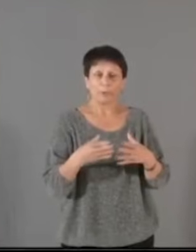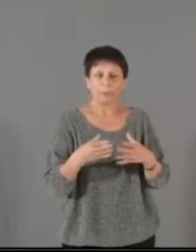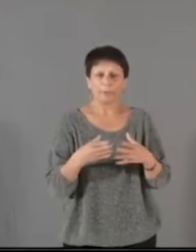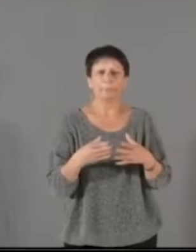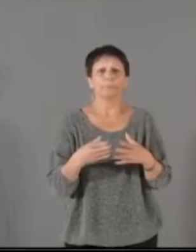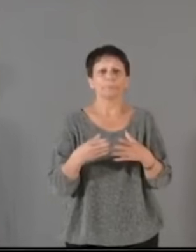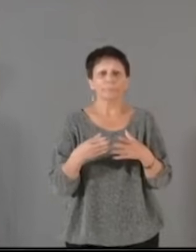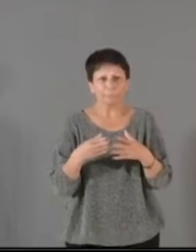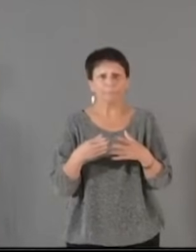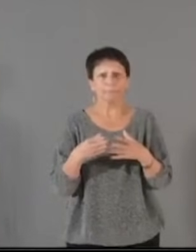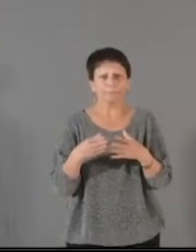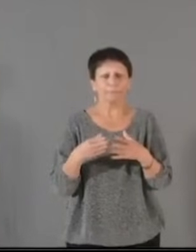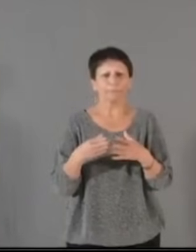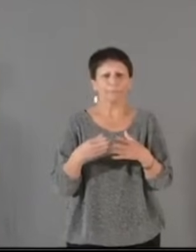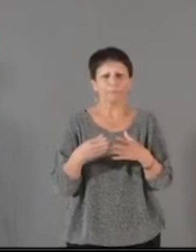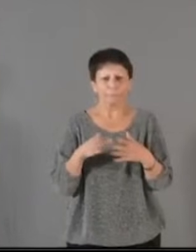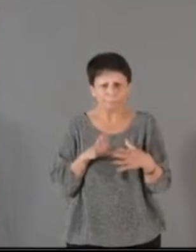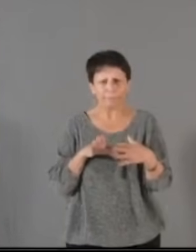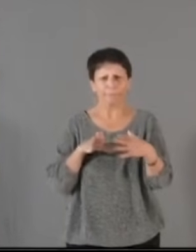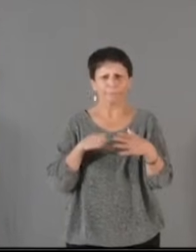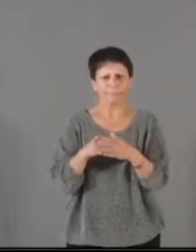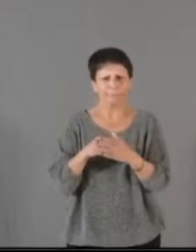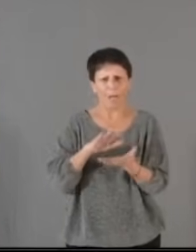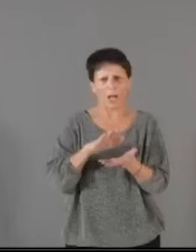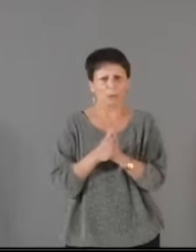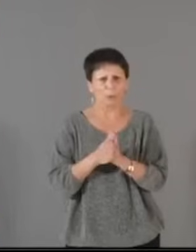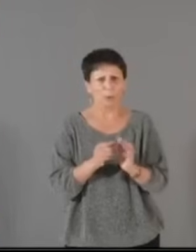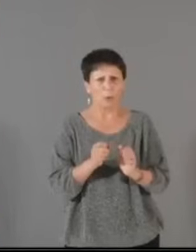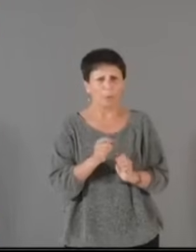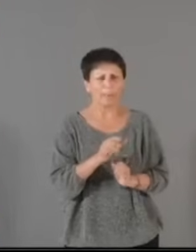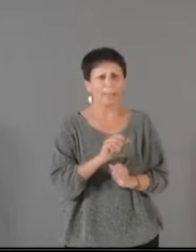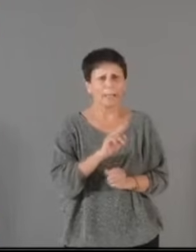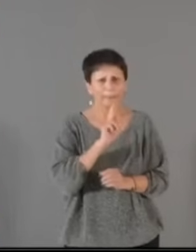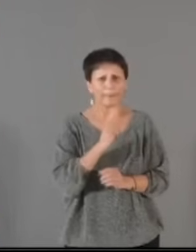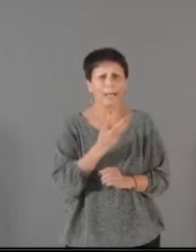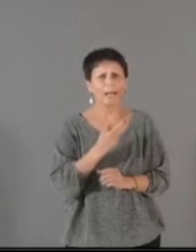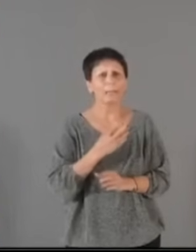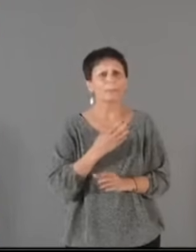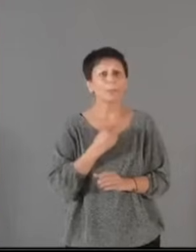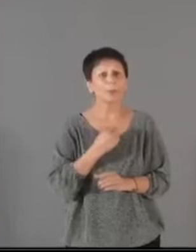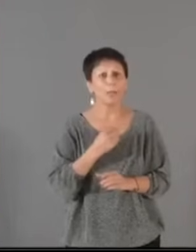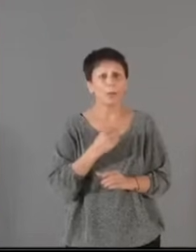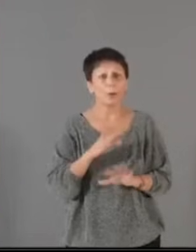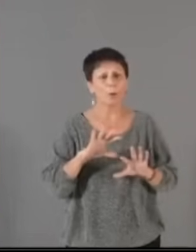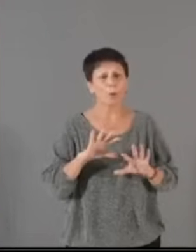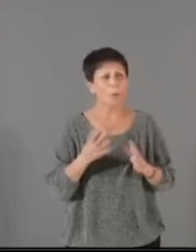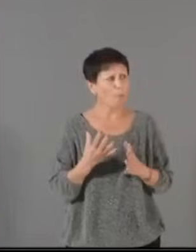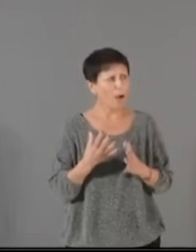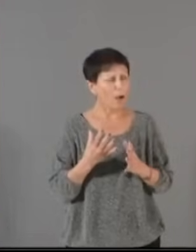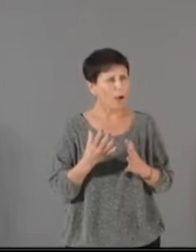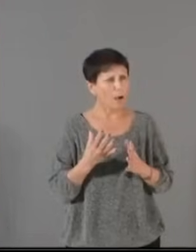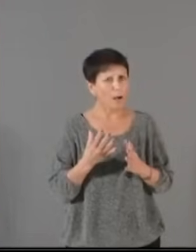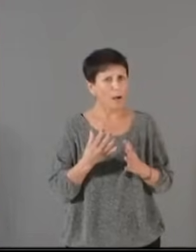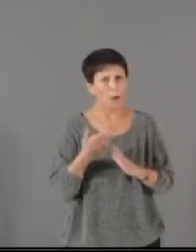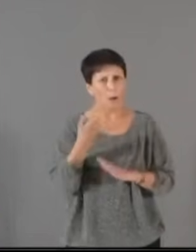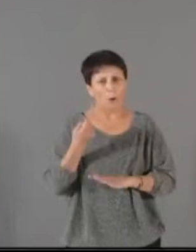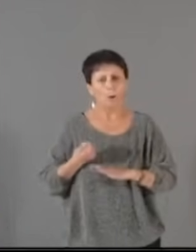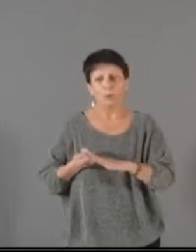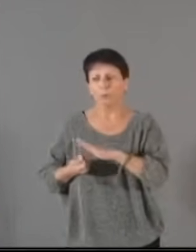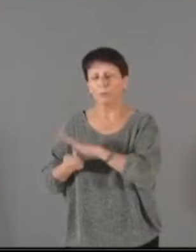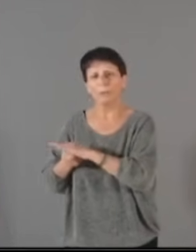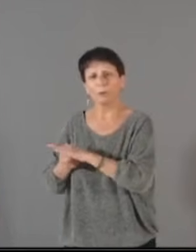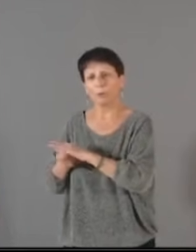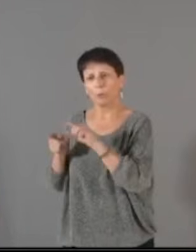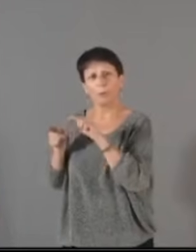position pour cette association transsexuelle en retirant la subvention qui a été